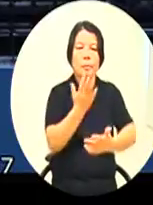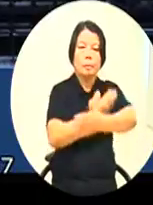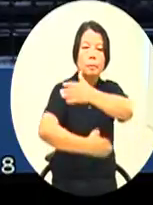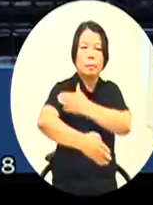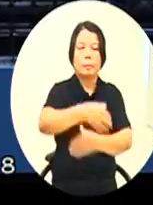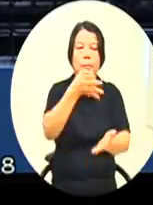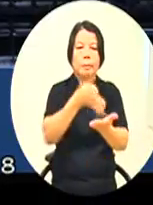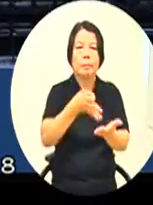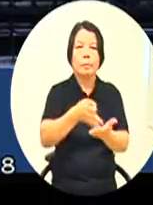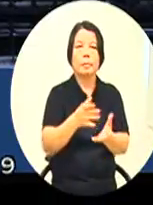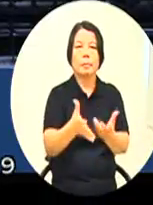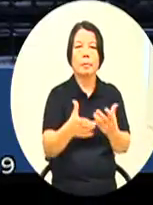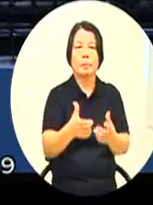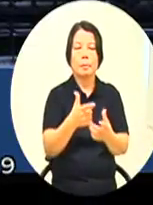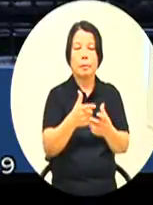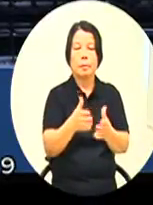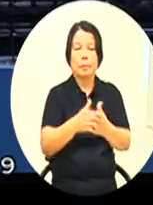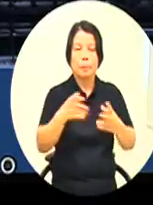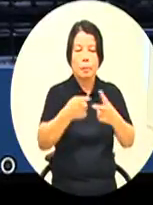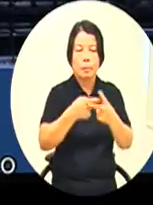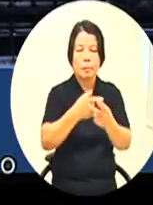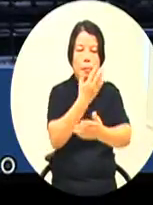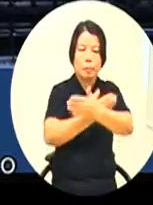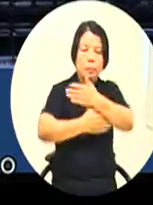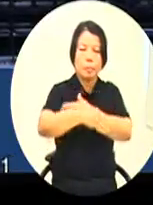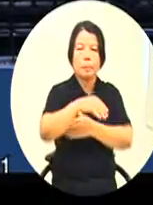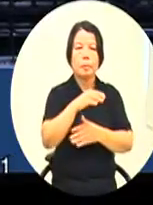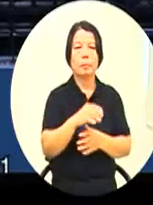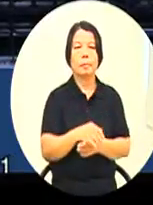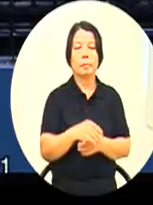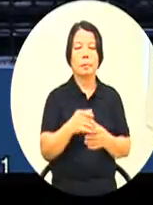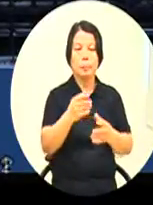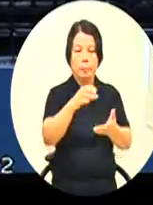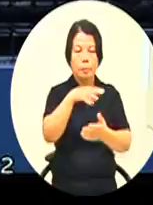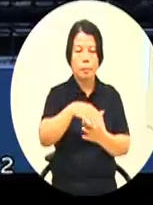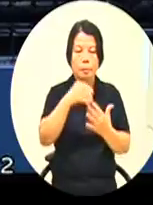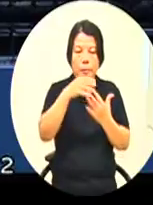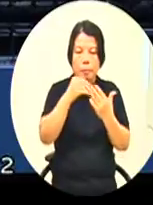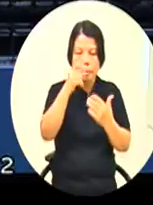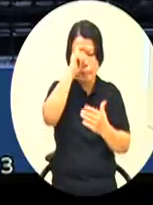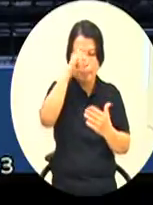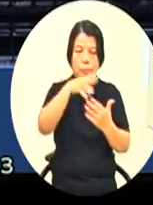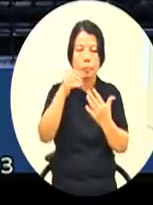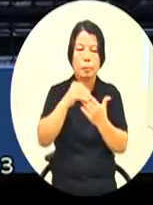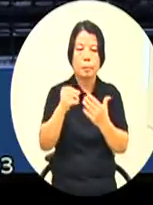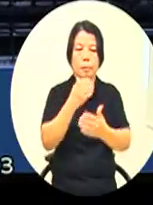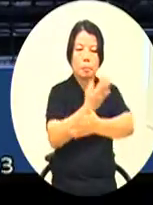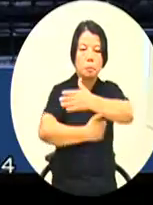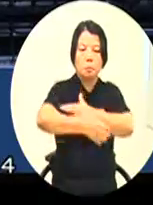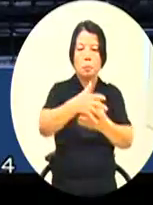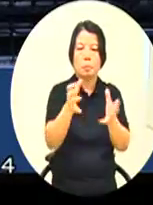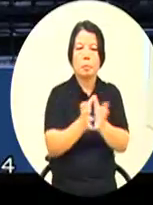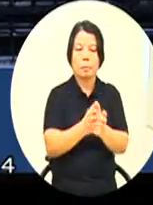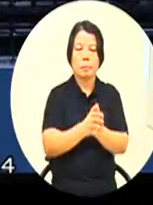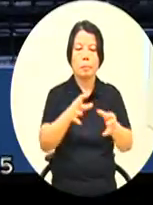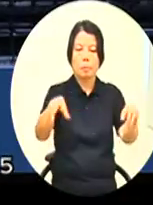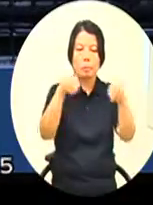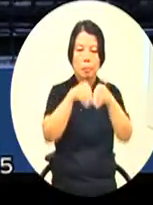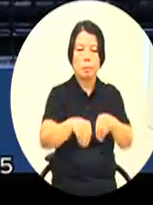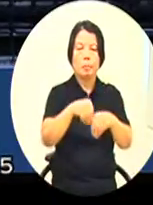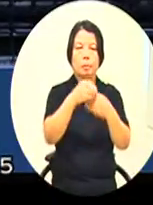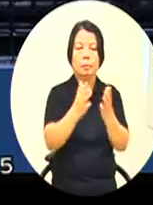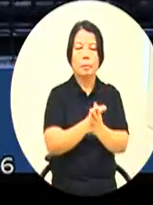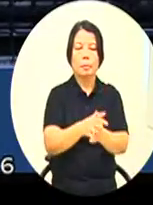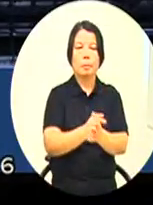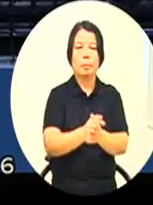名的正港小剧场的那个计划。我们希望甄选出来的优秀的剧团能够纳入明年的那个春艺